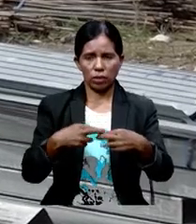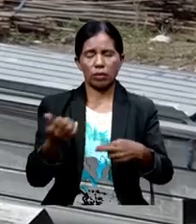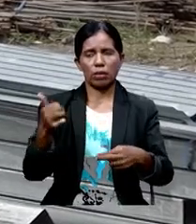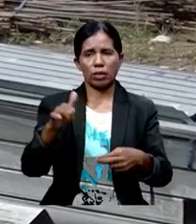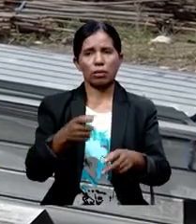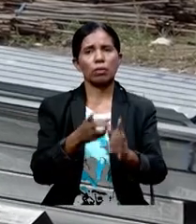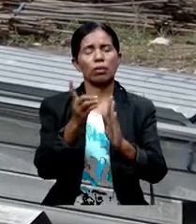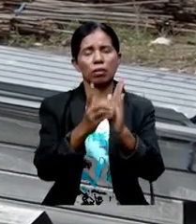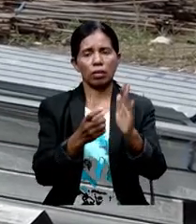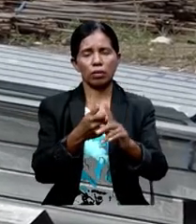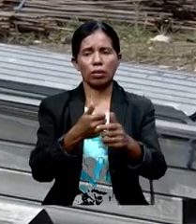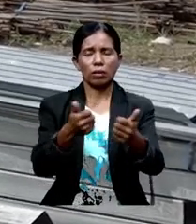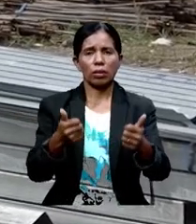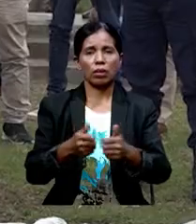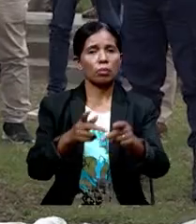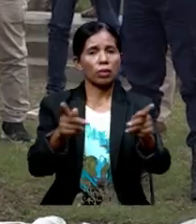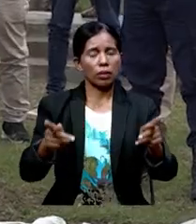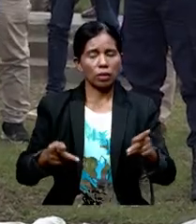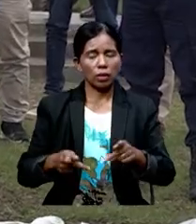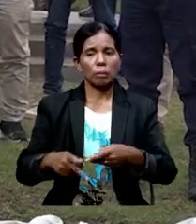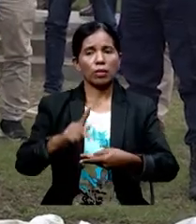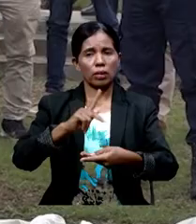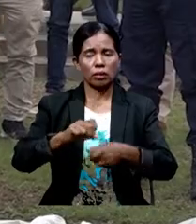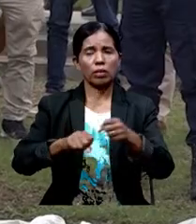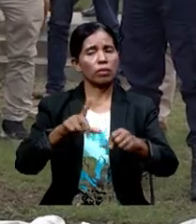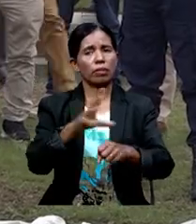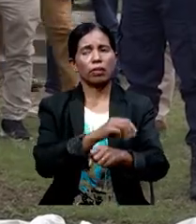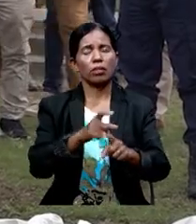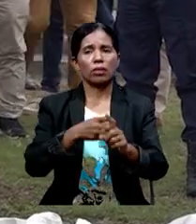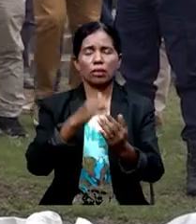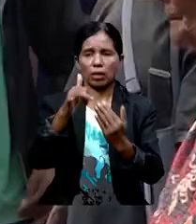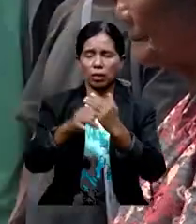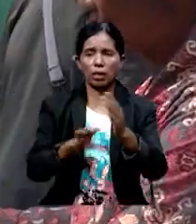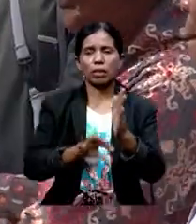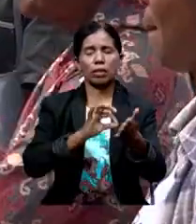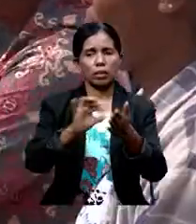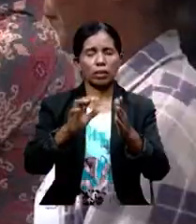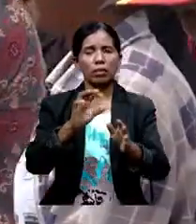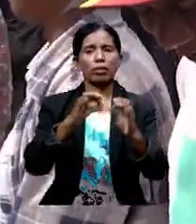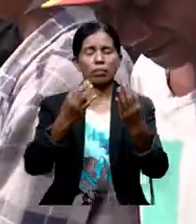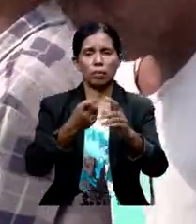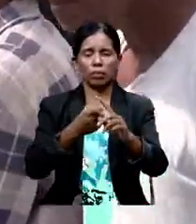susi autorare protesan sivil ia fulan janeiro resista vitima usi desastre natural hamutuk umakain hitu